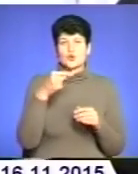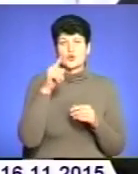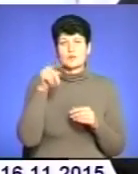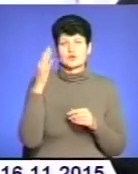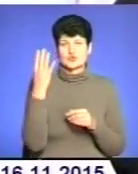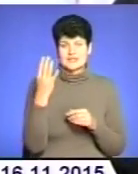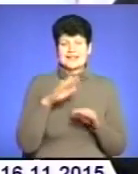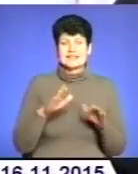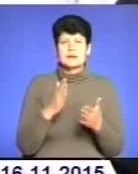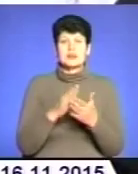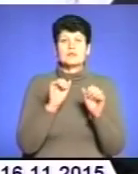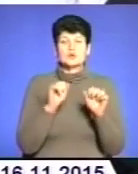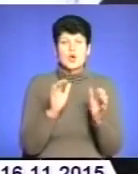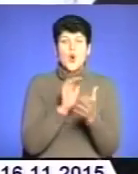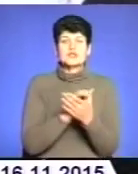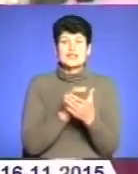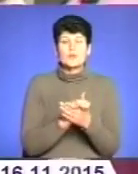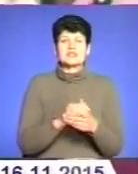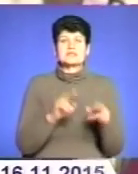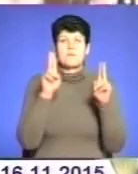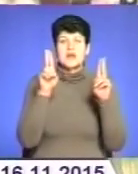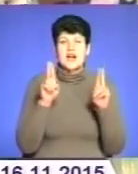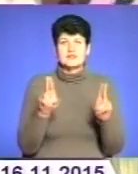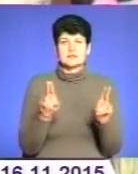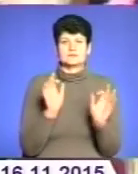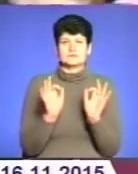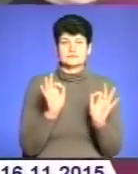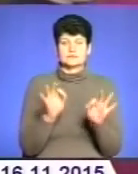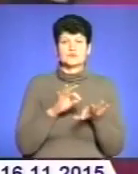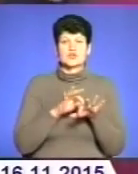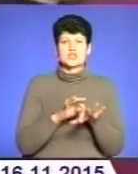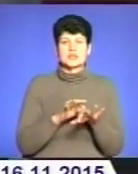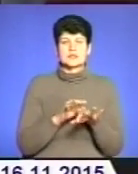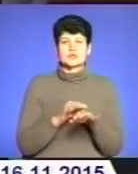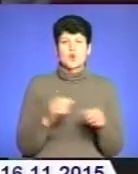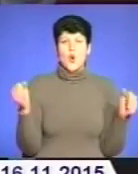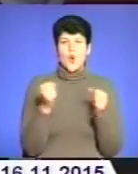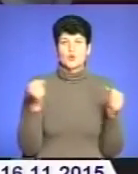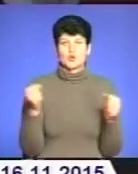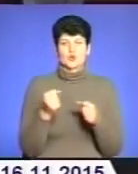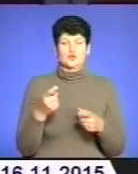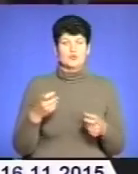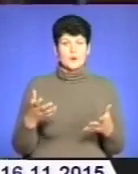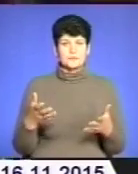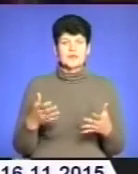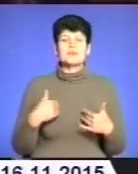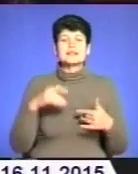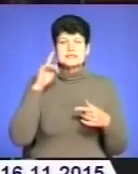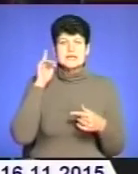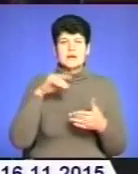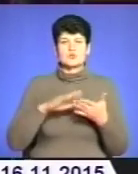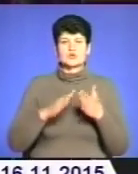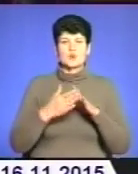діти мали можливість ознайомитись з правилами безпечного поводження з холодною зброєю. Ми всі знаємо, яка у нас ситуація в країні,